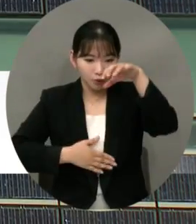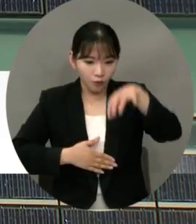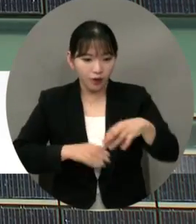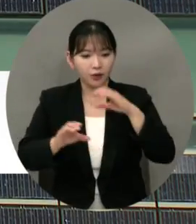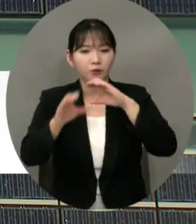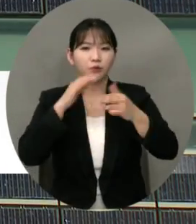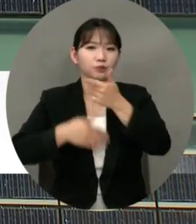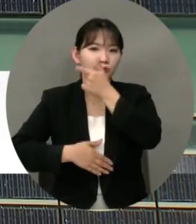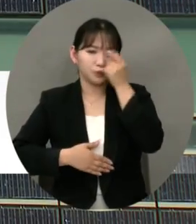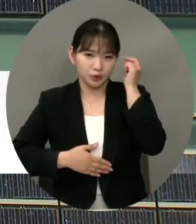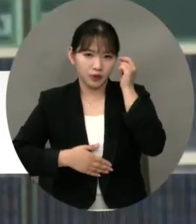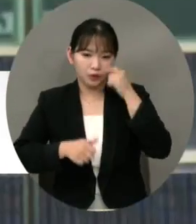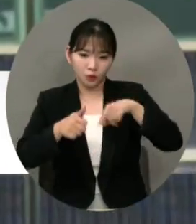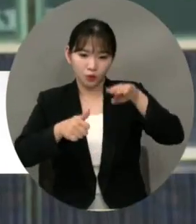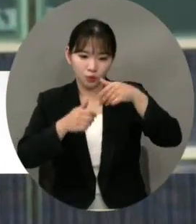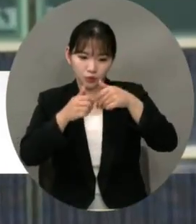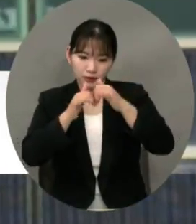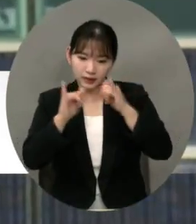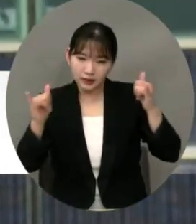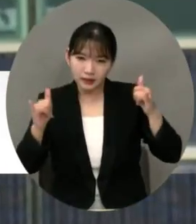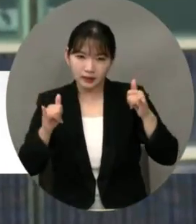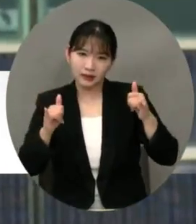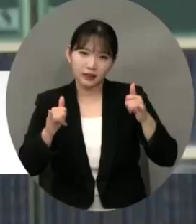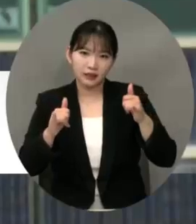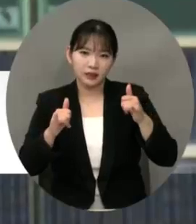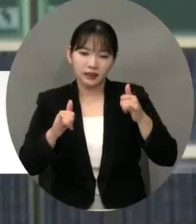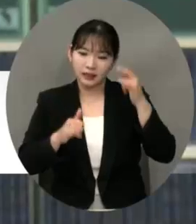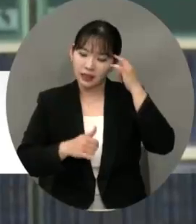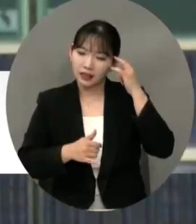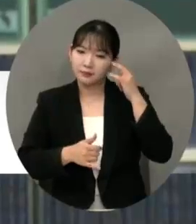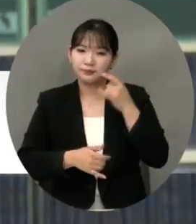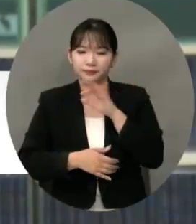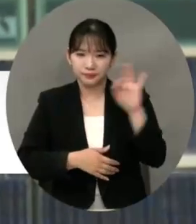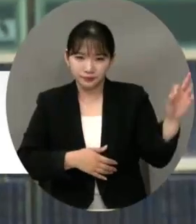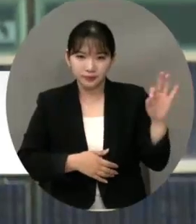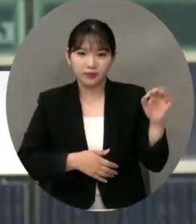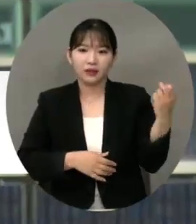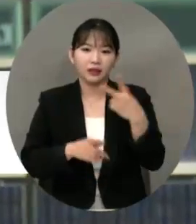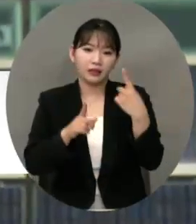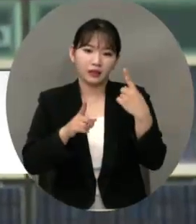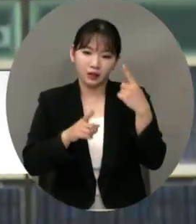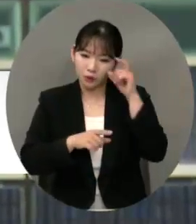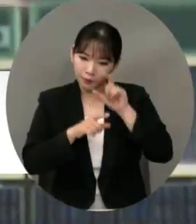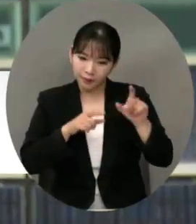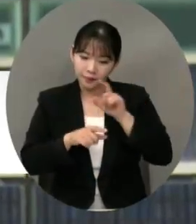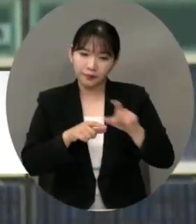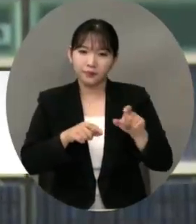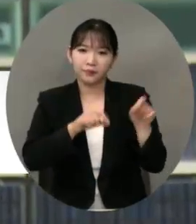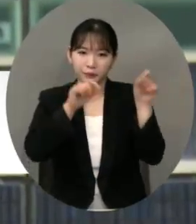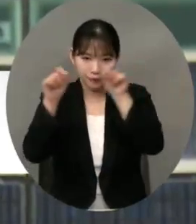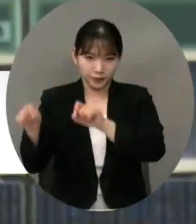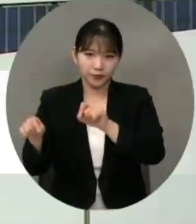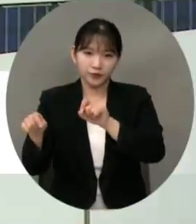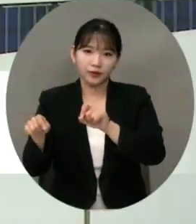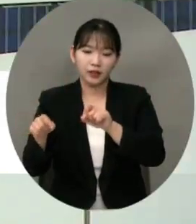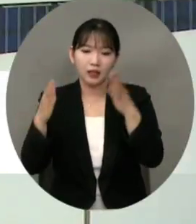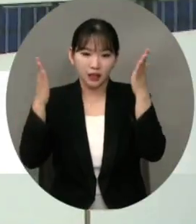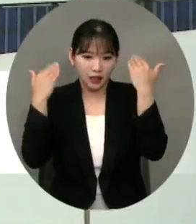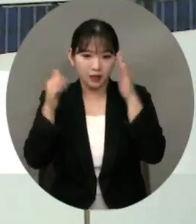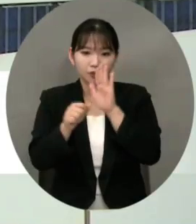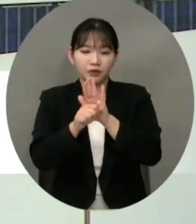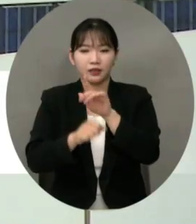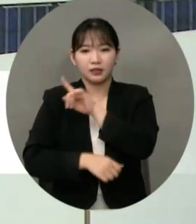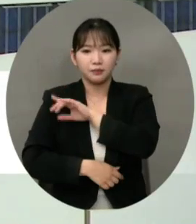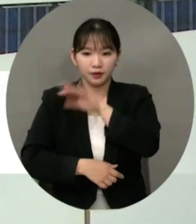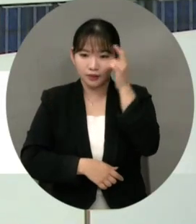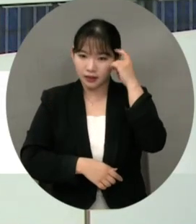소통이 미흡하다는 교육 구성원들의 의견을 수용해 조직 개편을 재검토하기로 했다고 밝히고 학교 현장 시원을 최우선으로